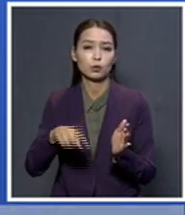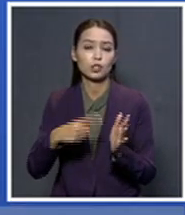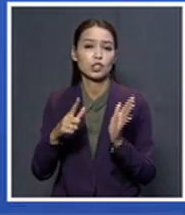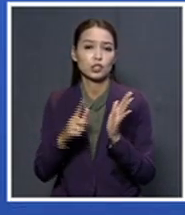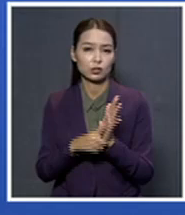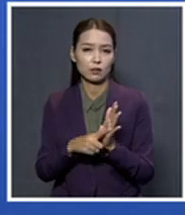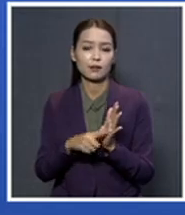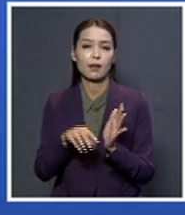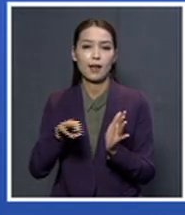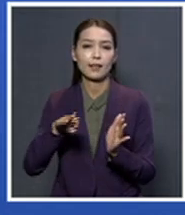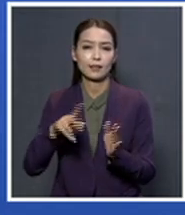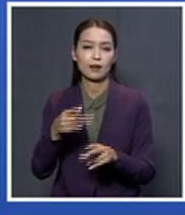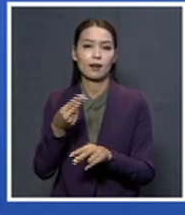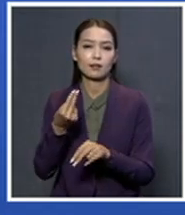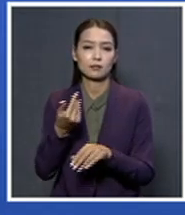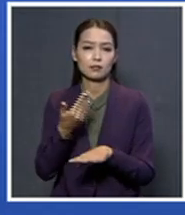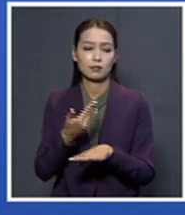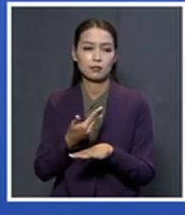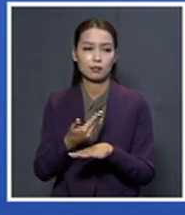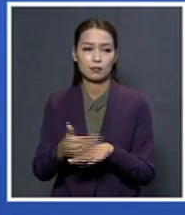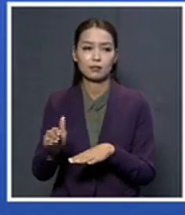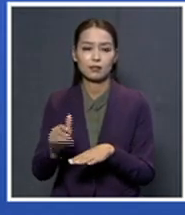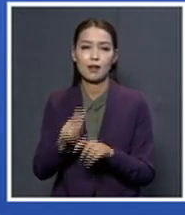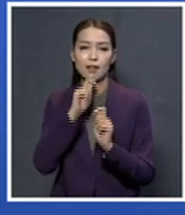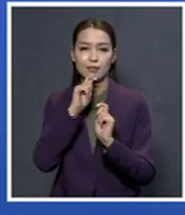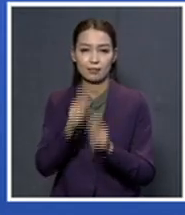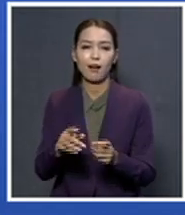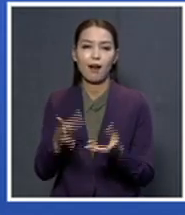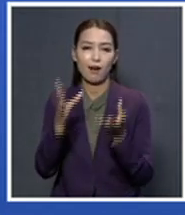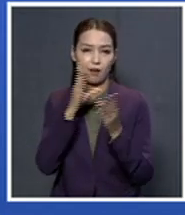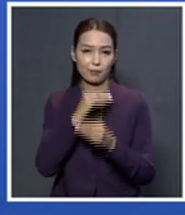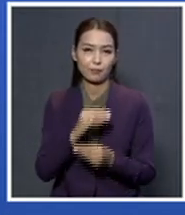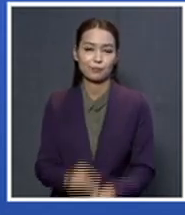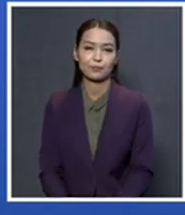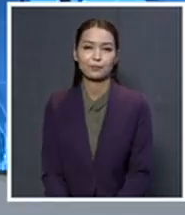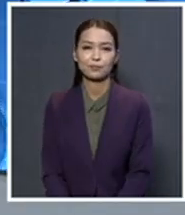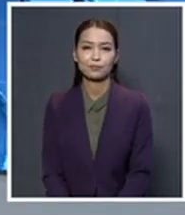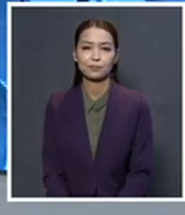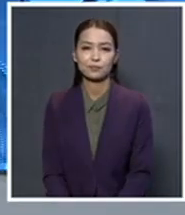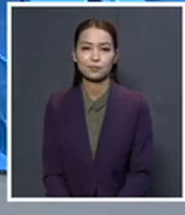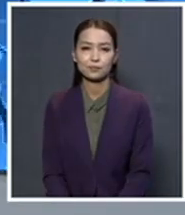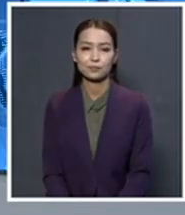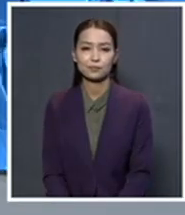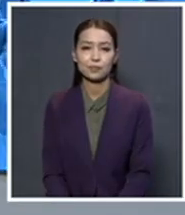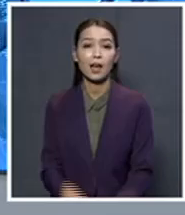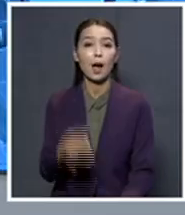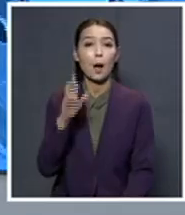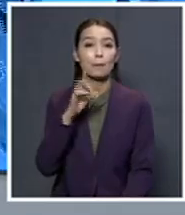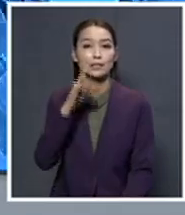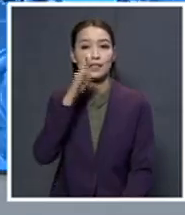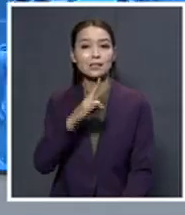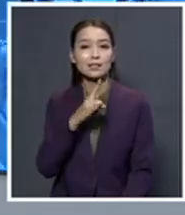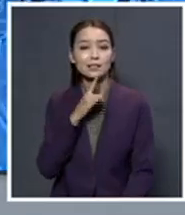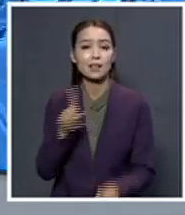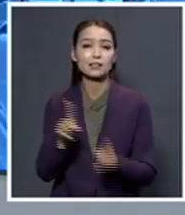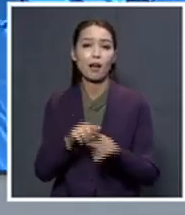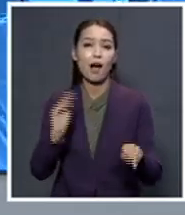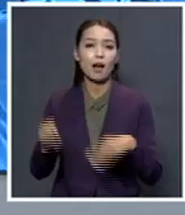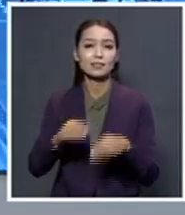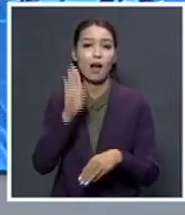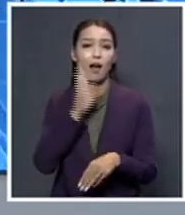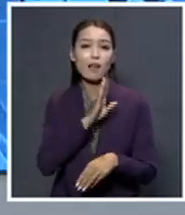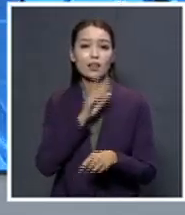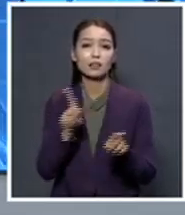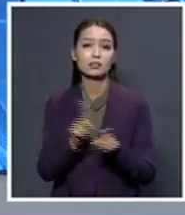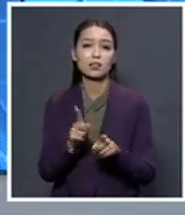17 миллион теңге сомасында сыйақы төленген болатын. Ал батыс Қазақстанда алаяғы ел